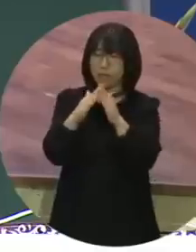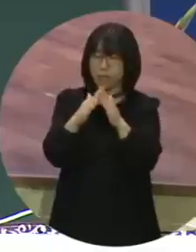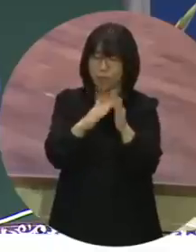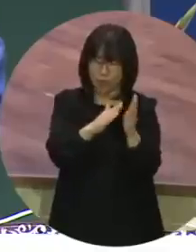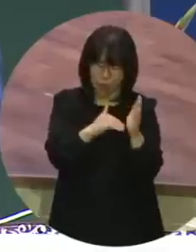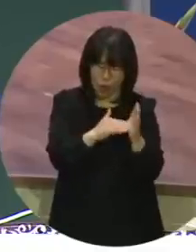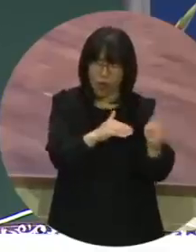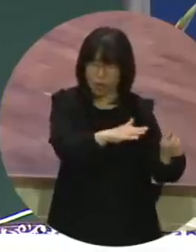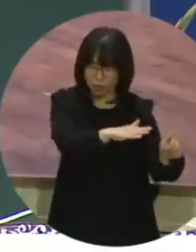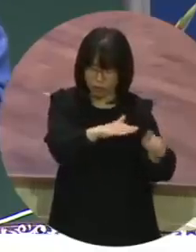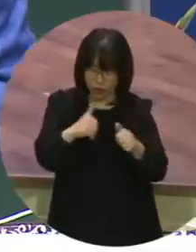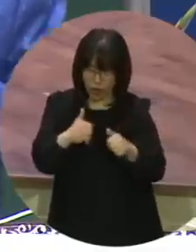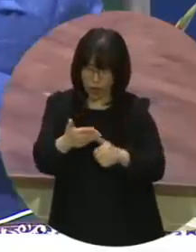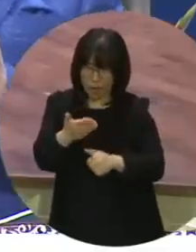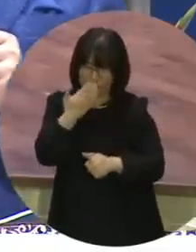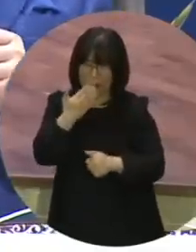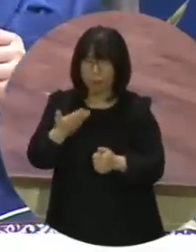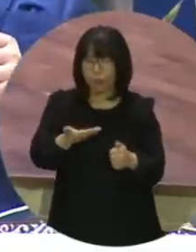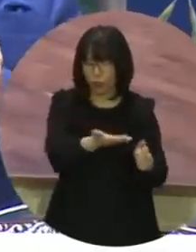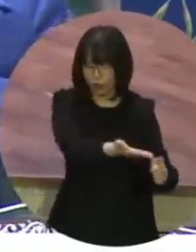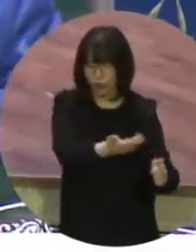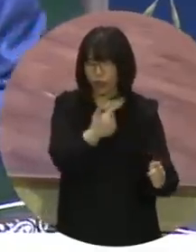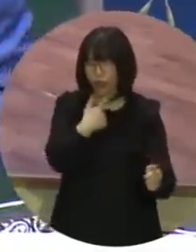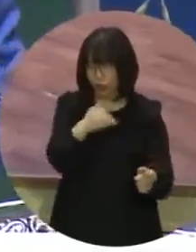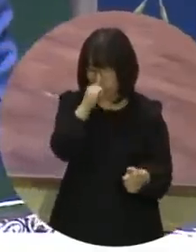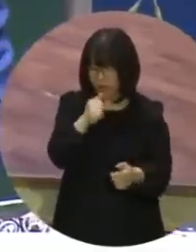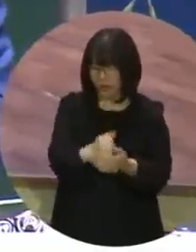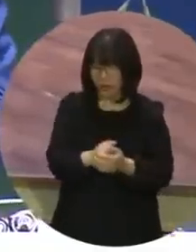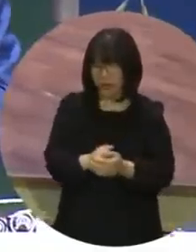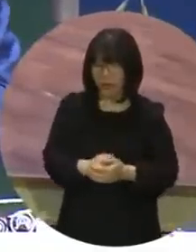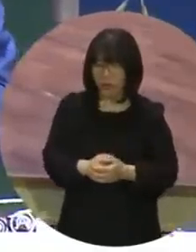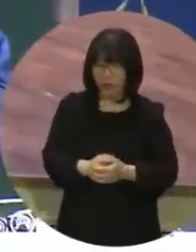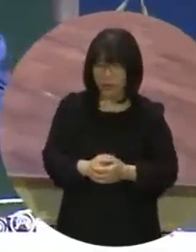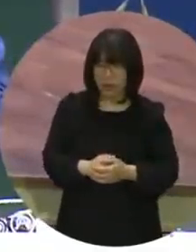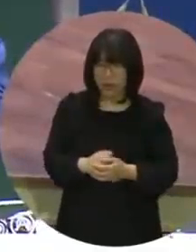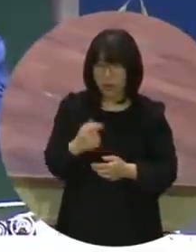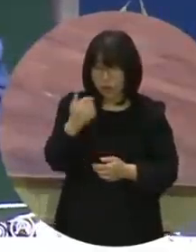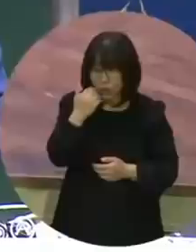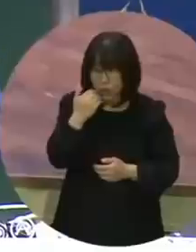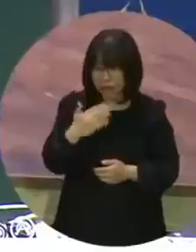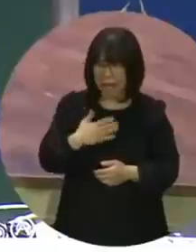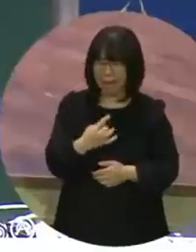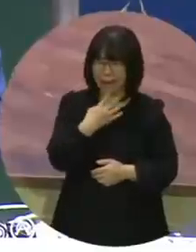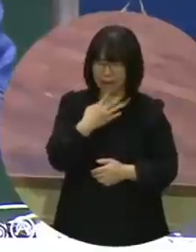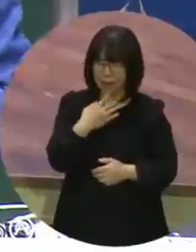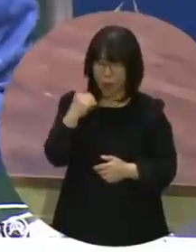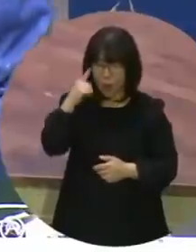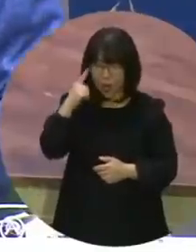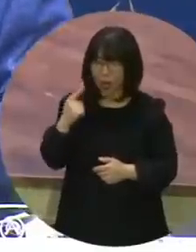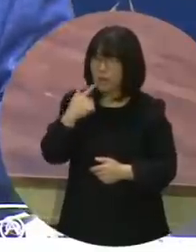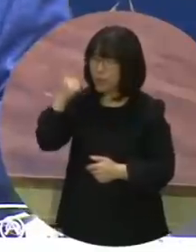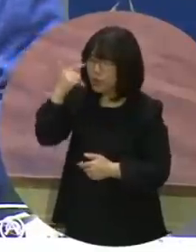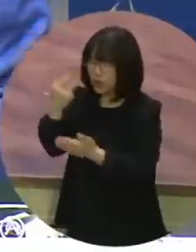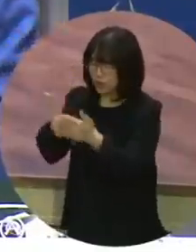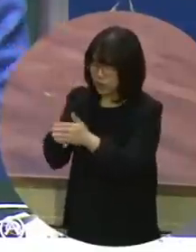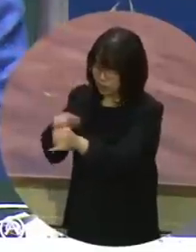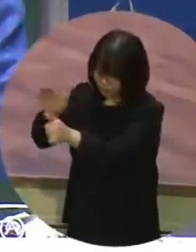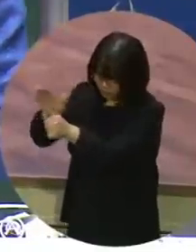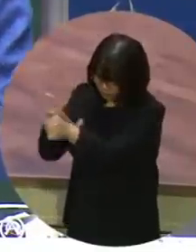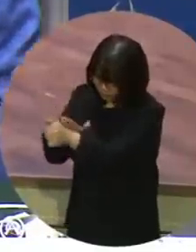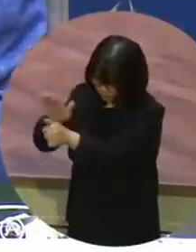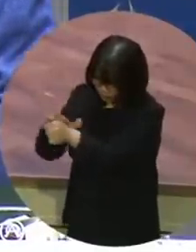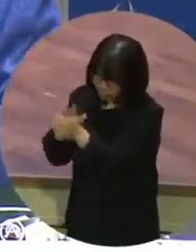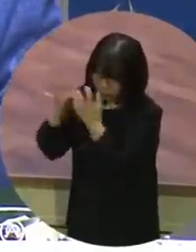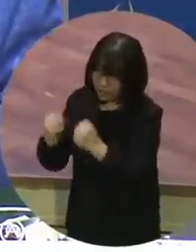감히 그 집에 가서 식사 한 사람이 전교인지 한 명도 없어요. 제밖에 없어요. 제가 그 영적으로